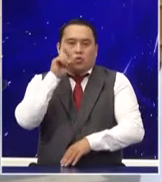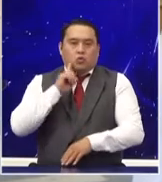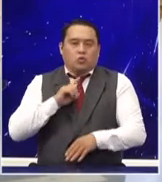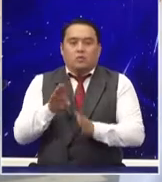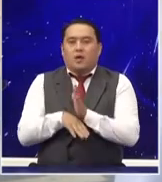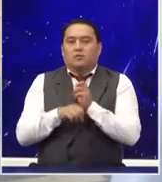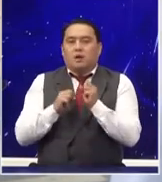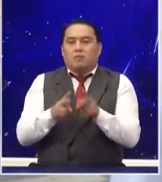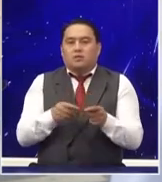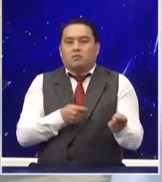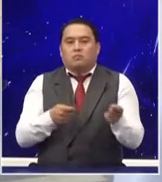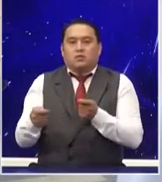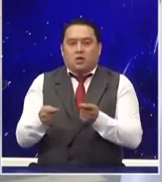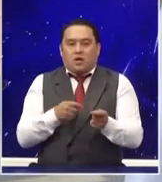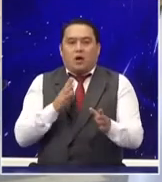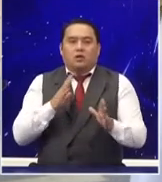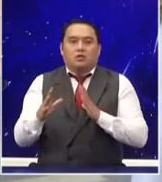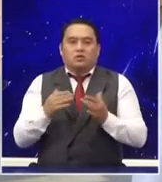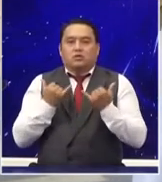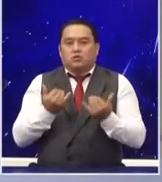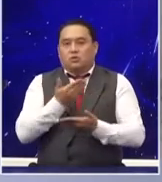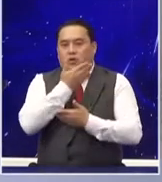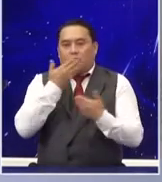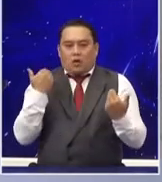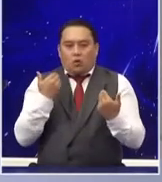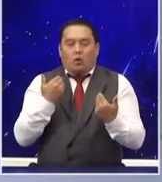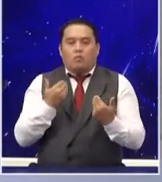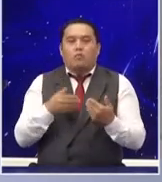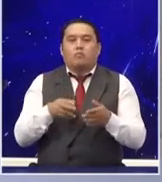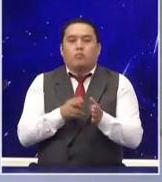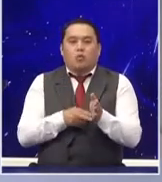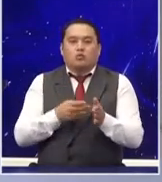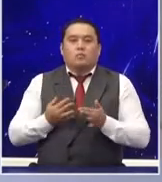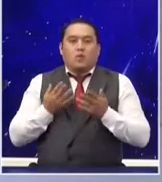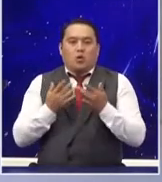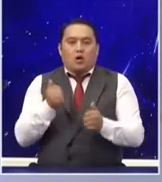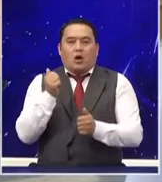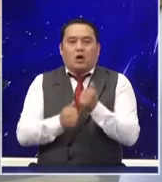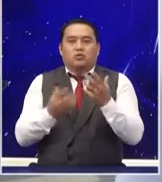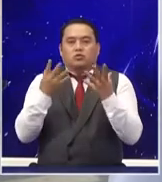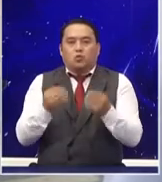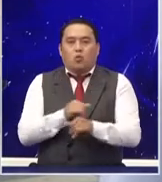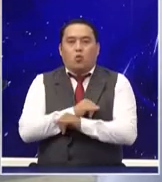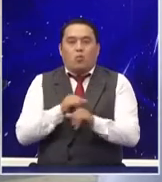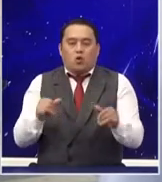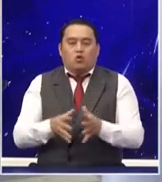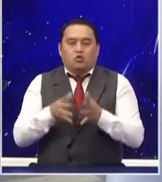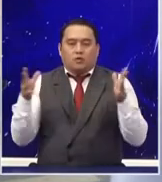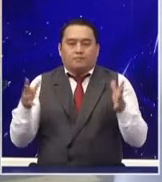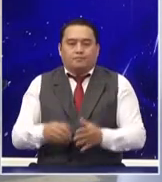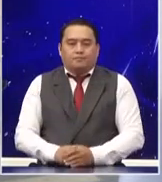и безопасного передвижения. Ажиотажа сейчас не наблюдается, но маршрут пользуется спросом, и с каждым днем пассажиров становится